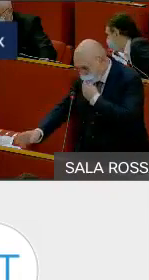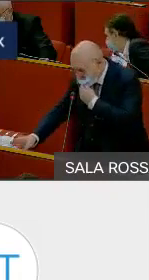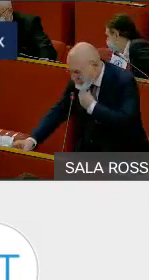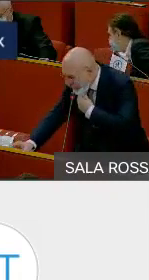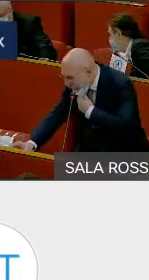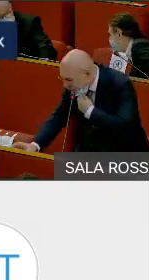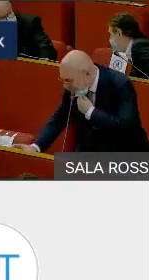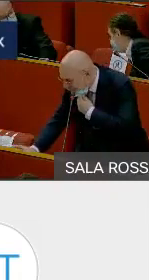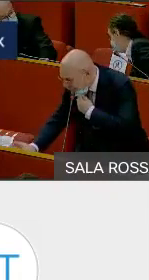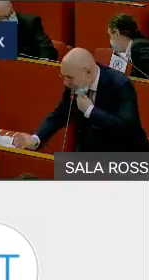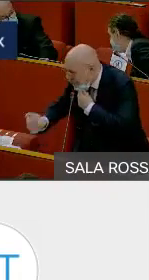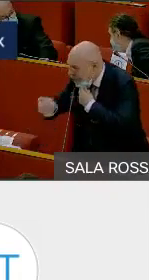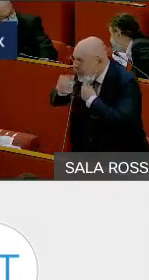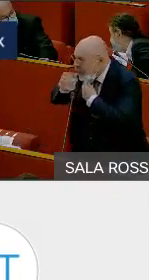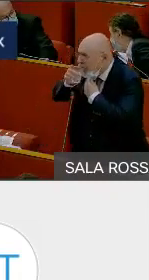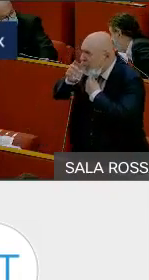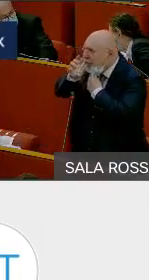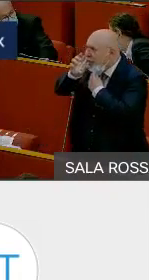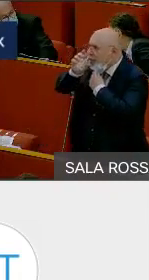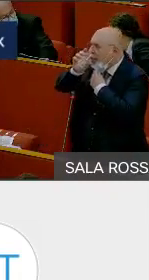date un attimo